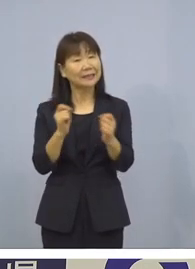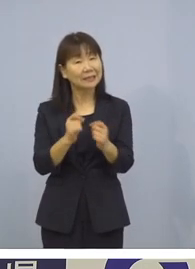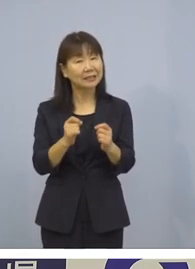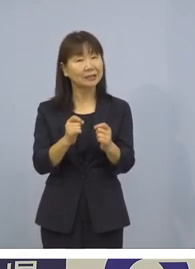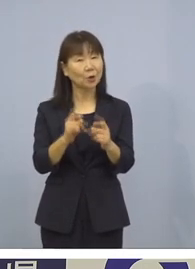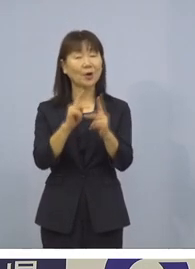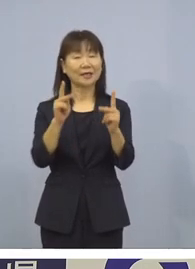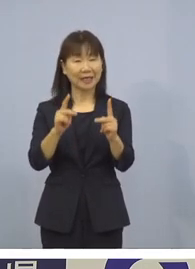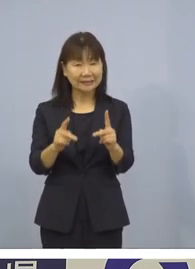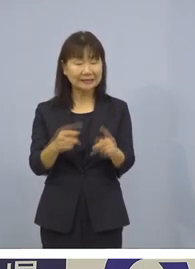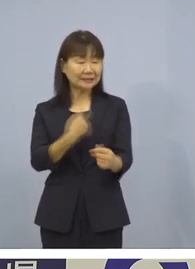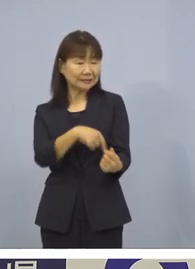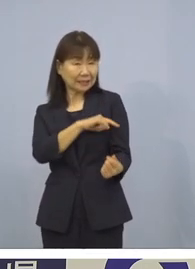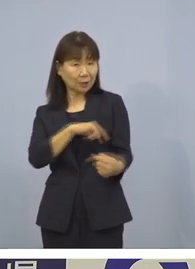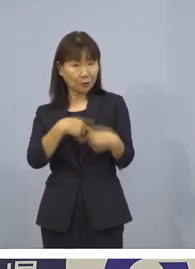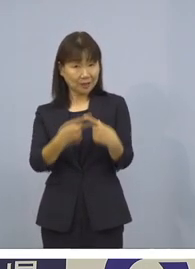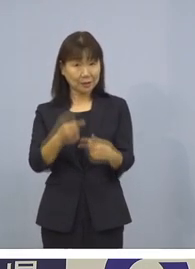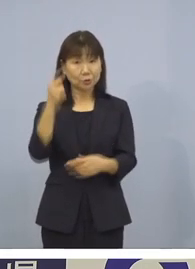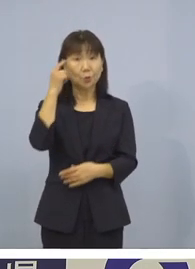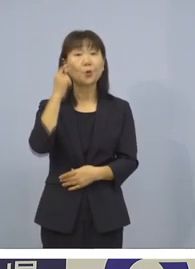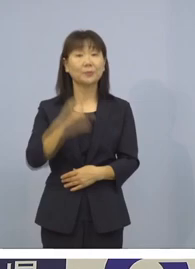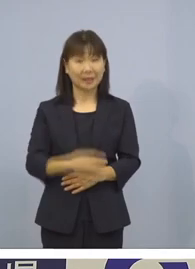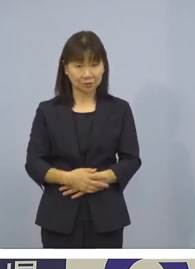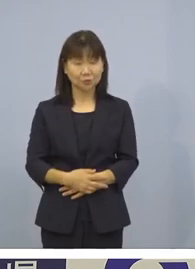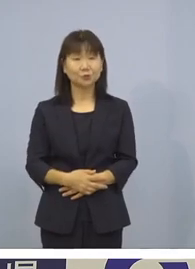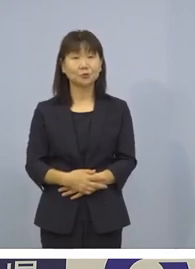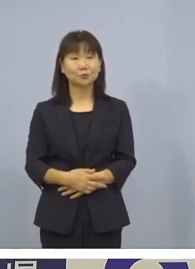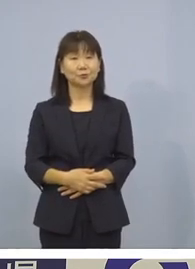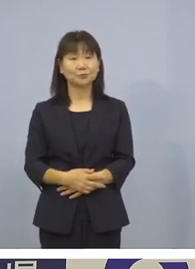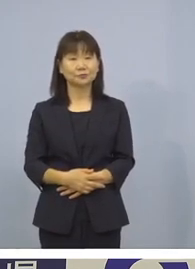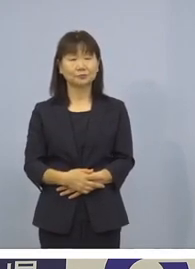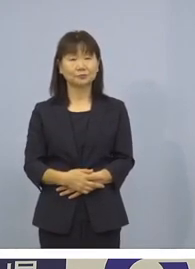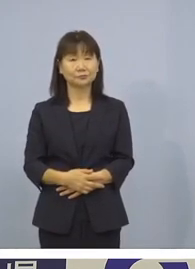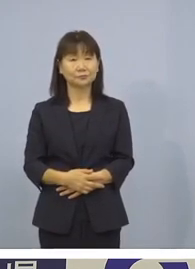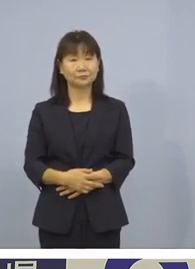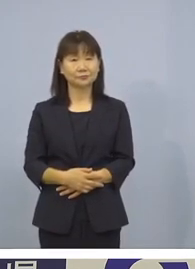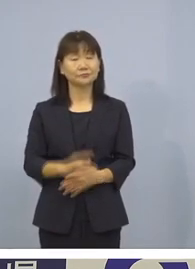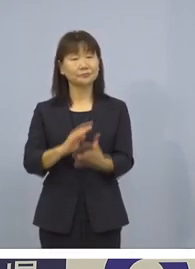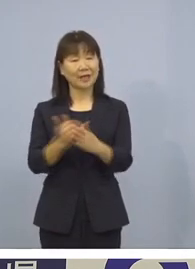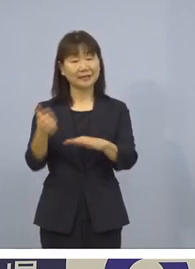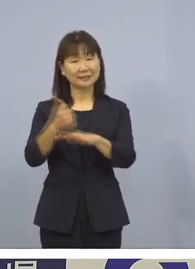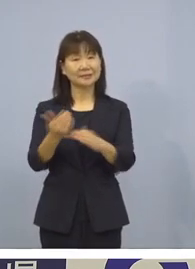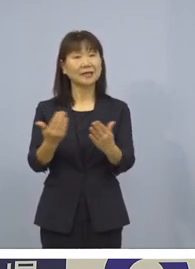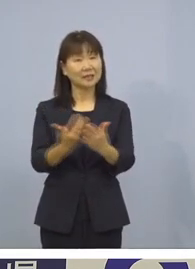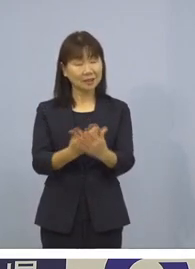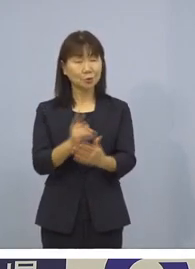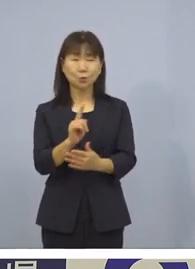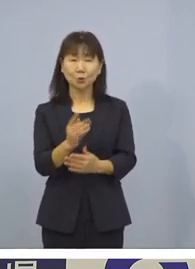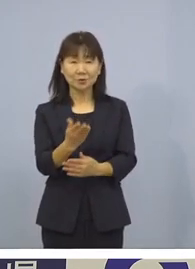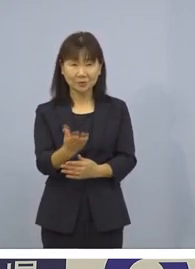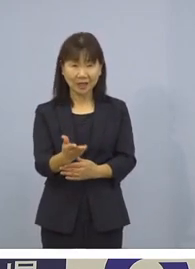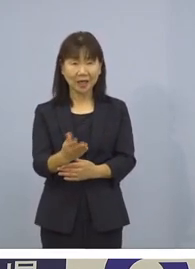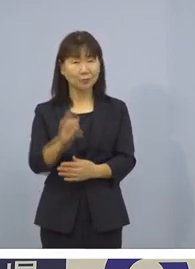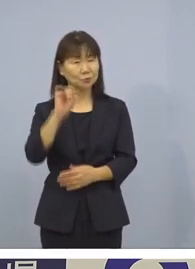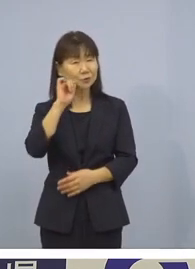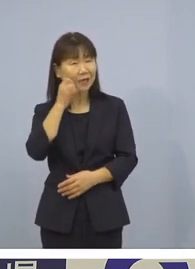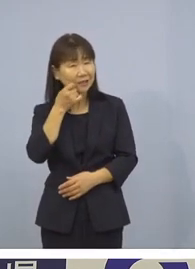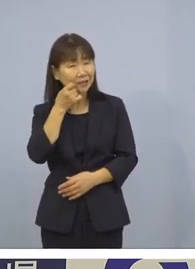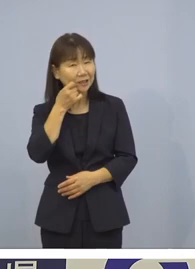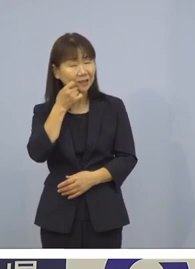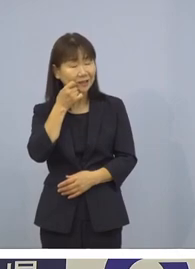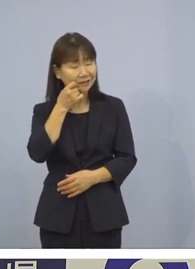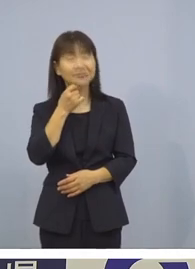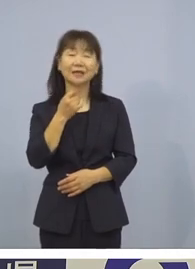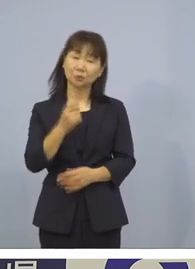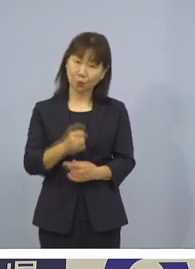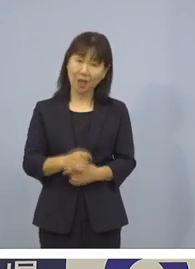を入れてらっしゃるように思うんですが、まあ就任されてどうですか、その難しさみたいな抽象論になって恐縮なん